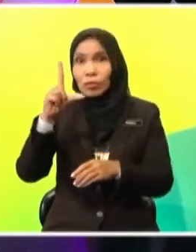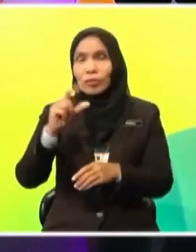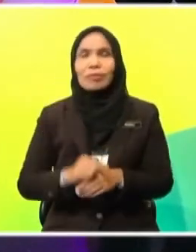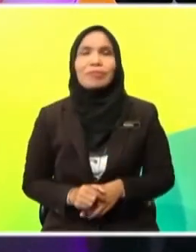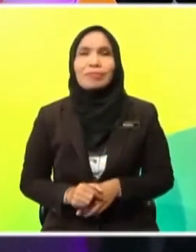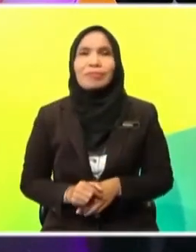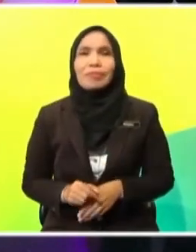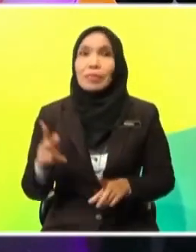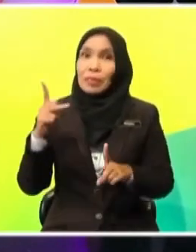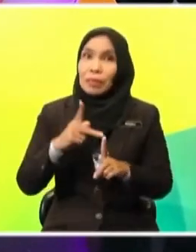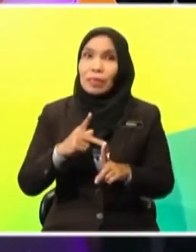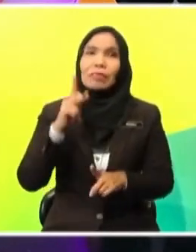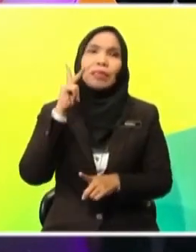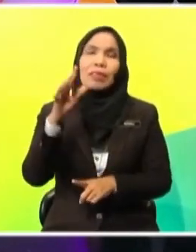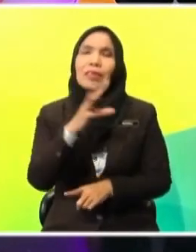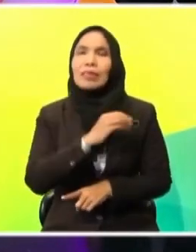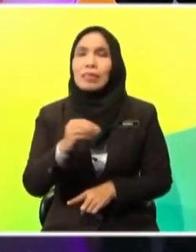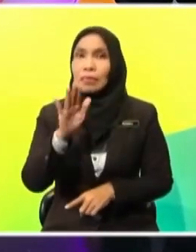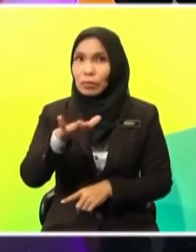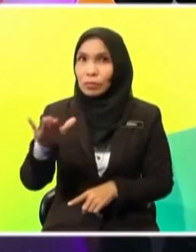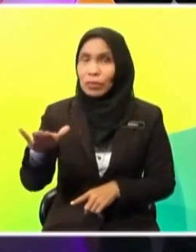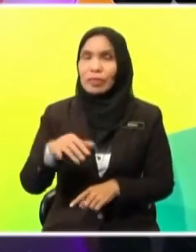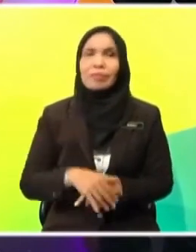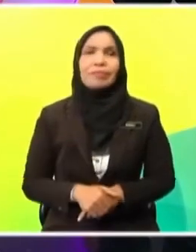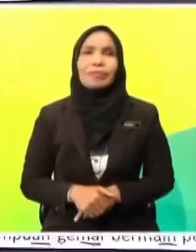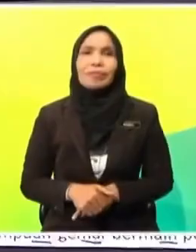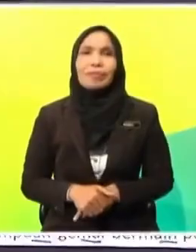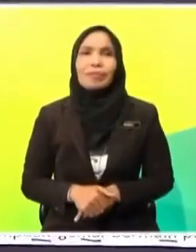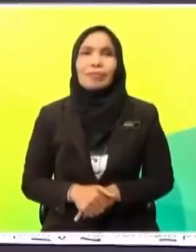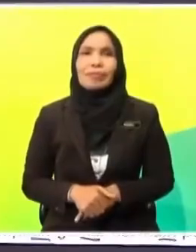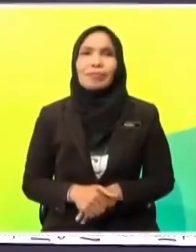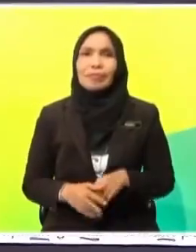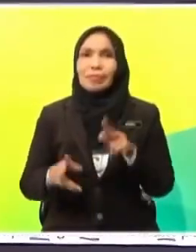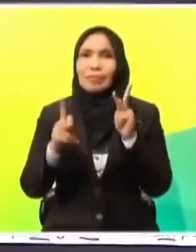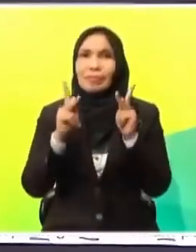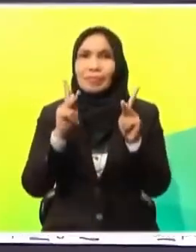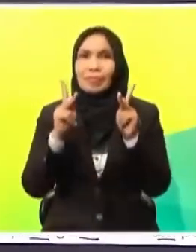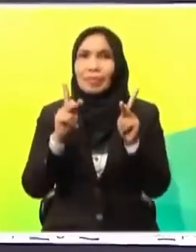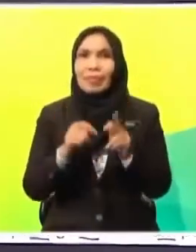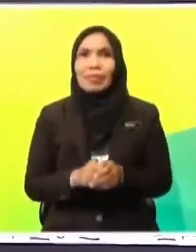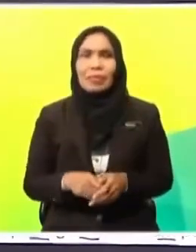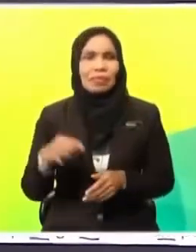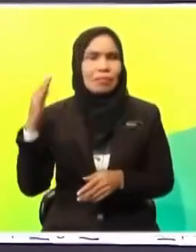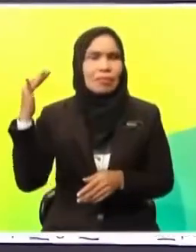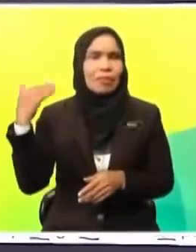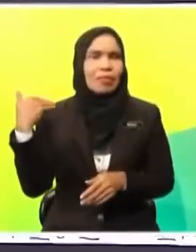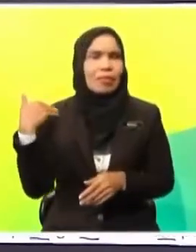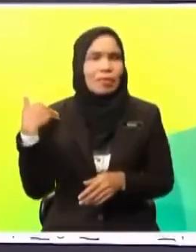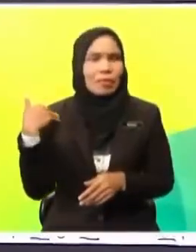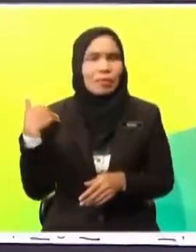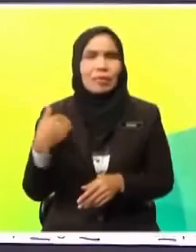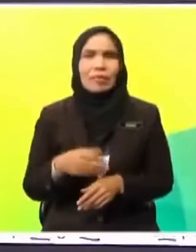murid-murid dan juga Kak Yusri banyak belajar daripada zulhadi ini kyuuden ngajak guzzle Adena hadiahkan